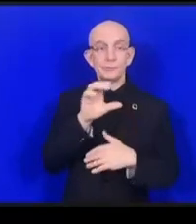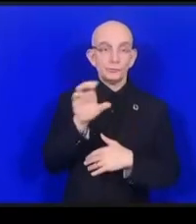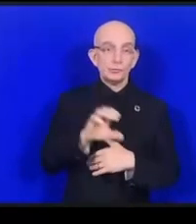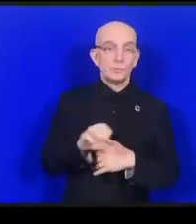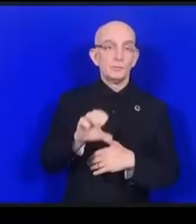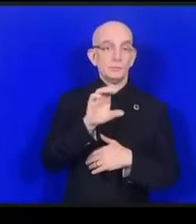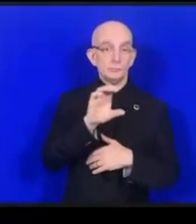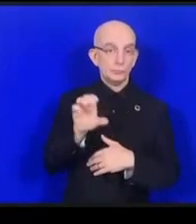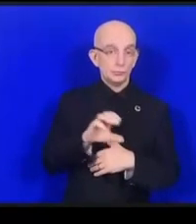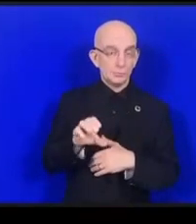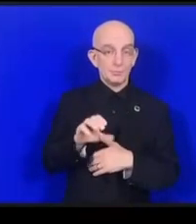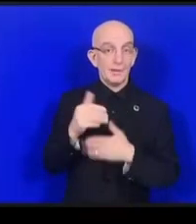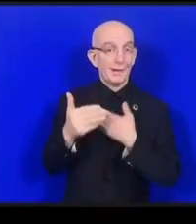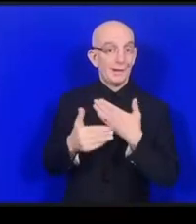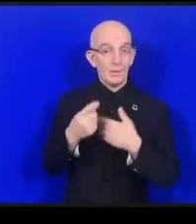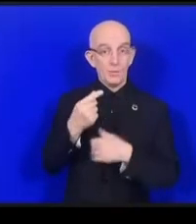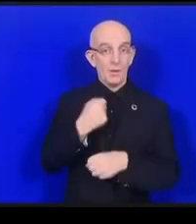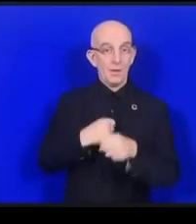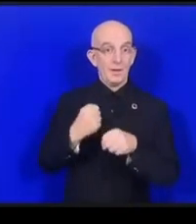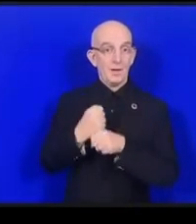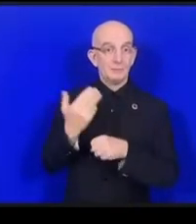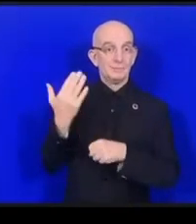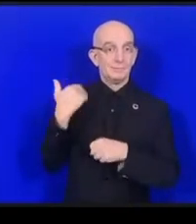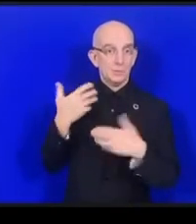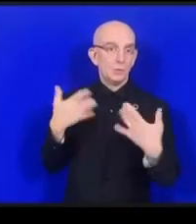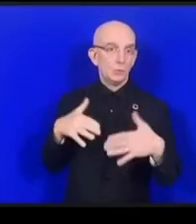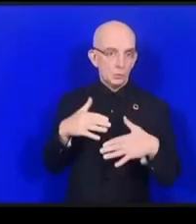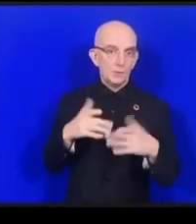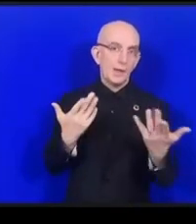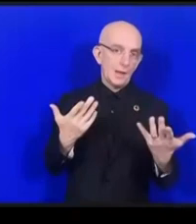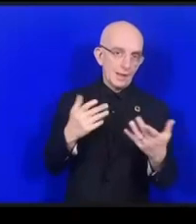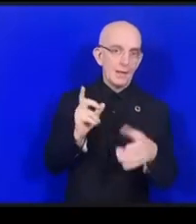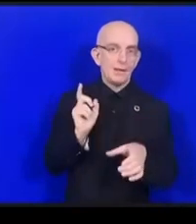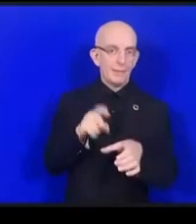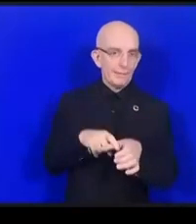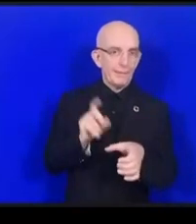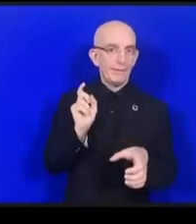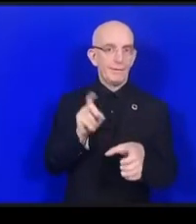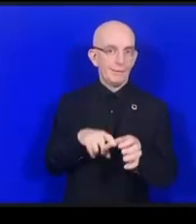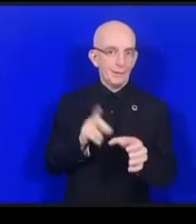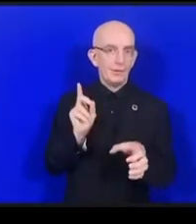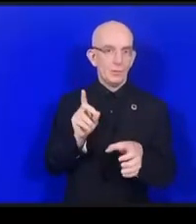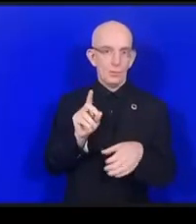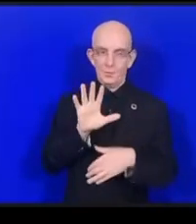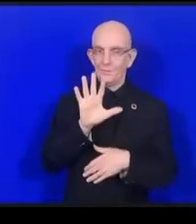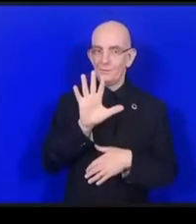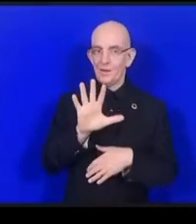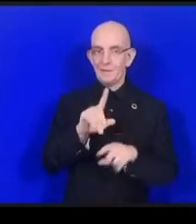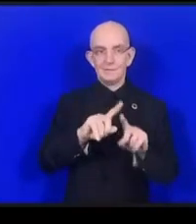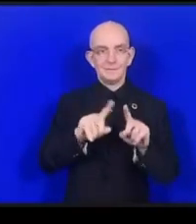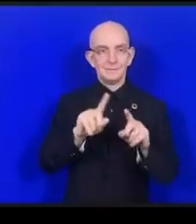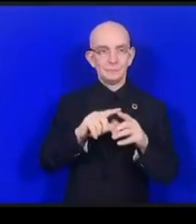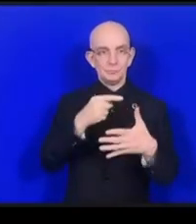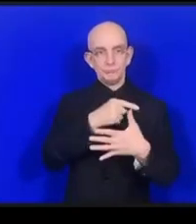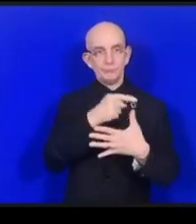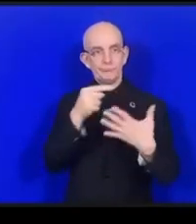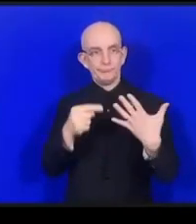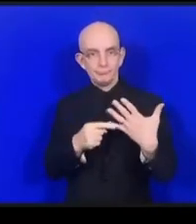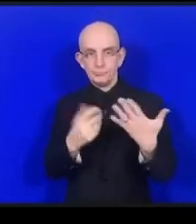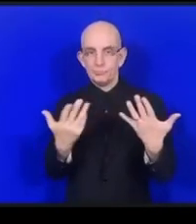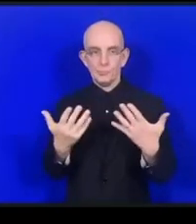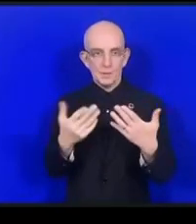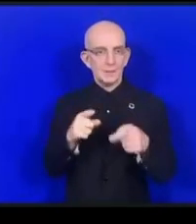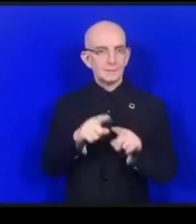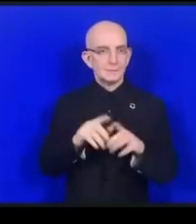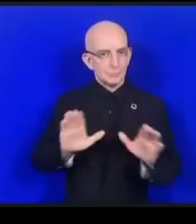образованию у нас есть пять основных компонентов во-первых расширение потенциала разработка